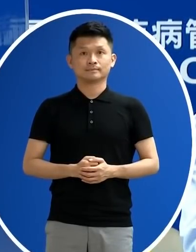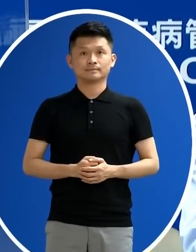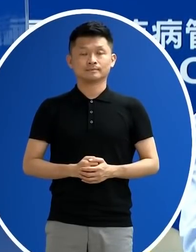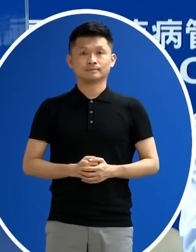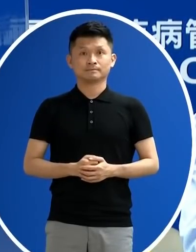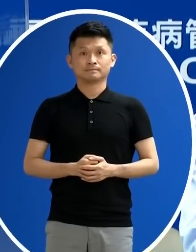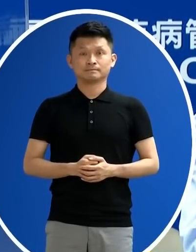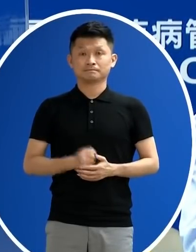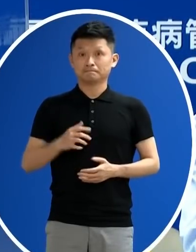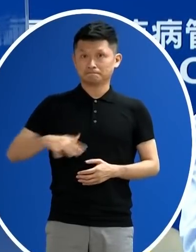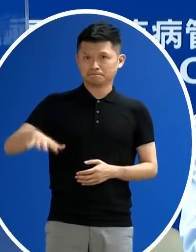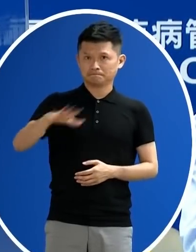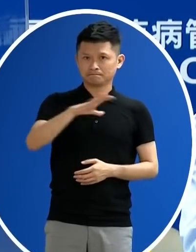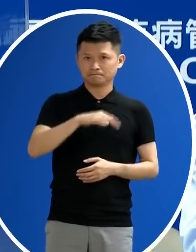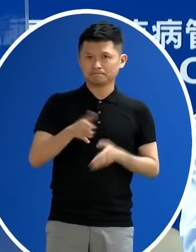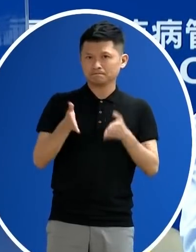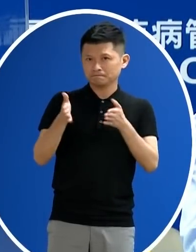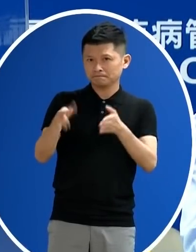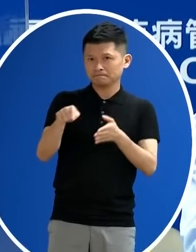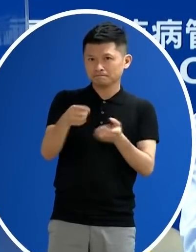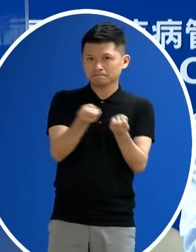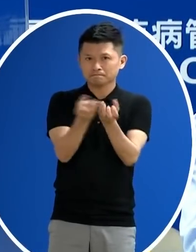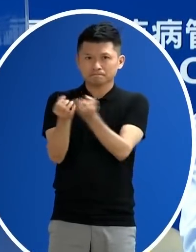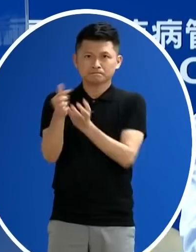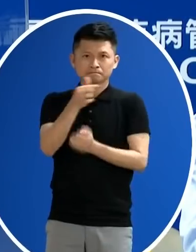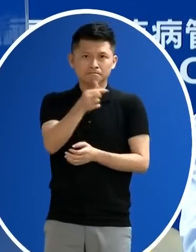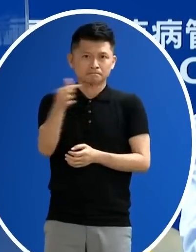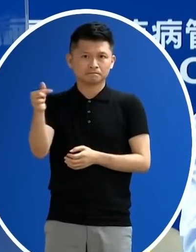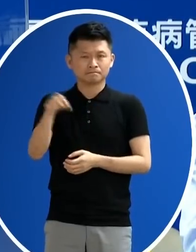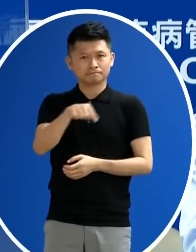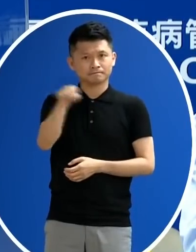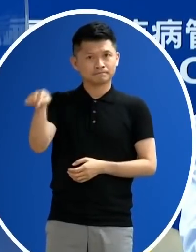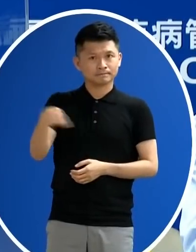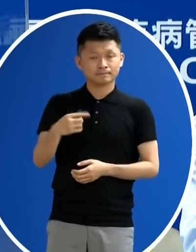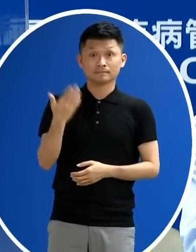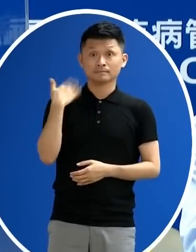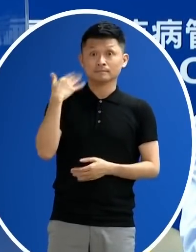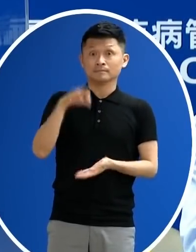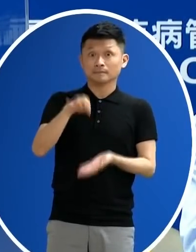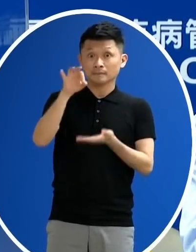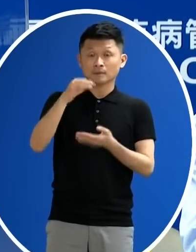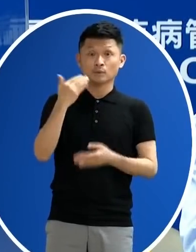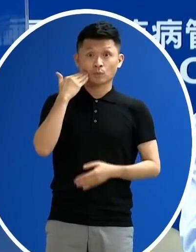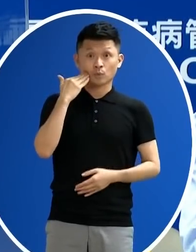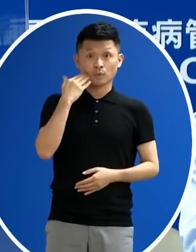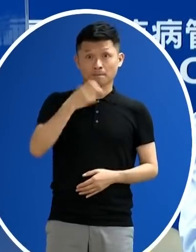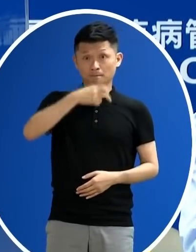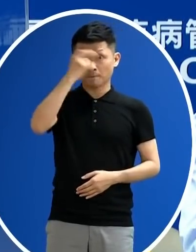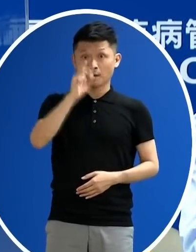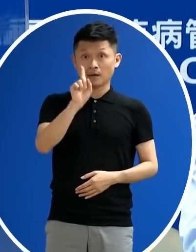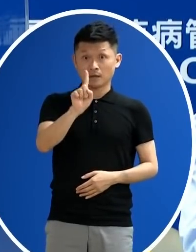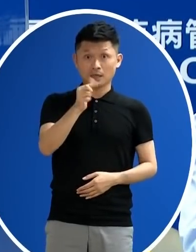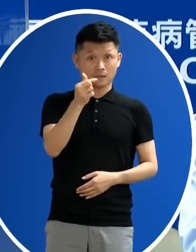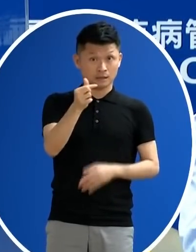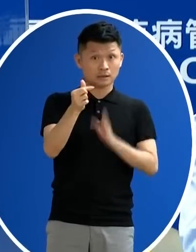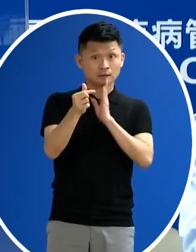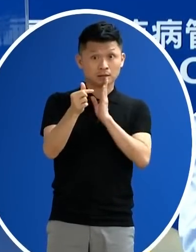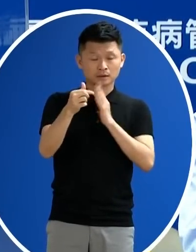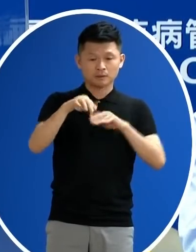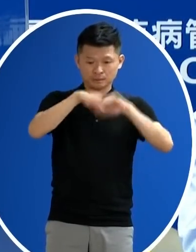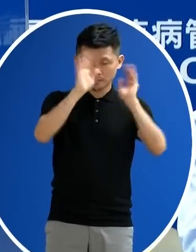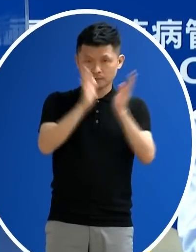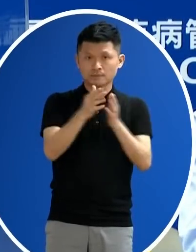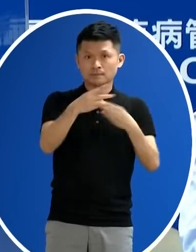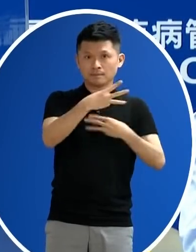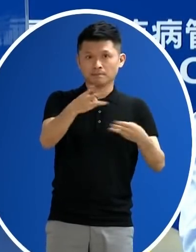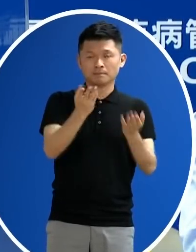那整体为了因应这样的一个情况哈，第一个先说明，以前我们就是说是有一个确诊，哦，那我们是全班哈